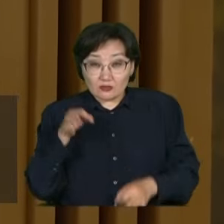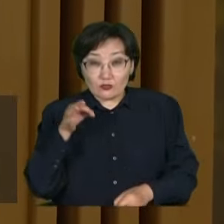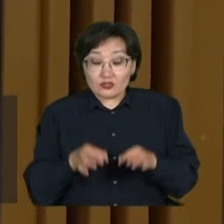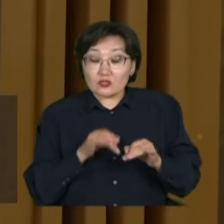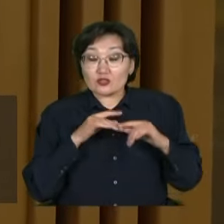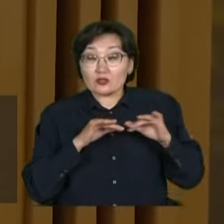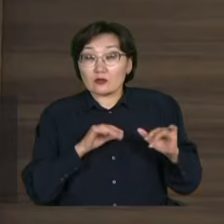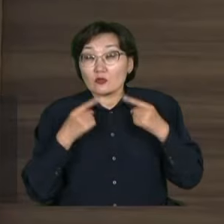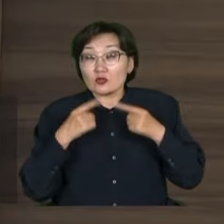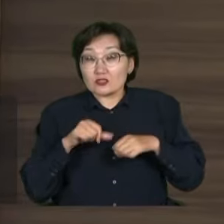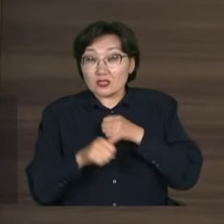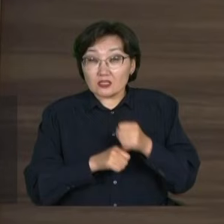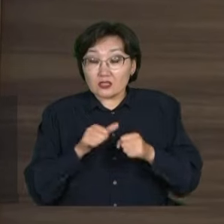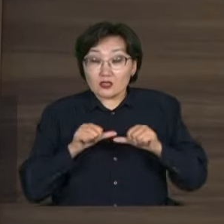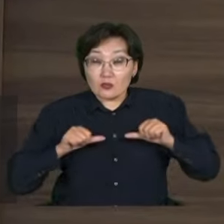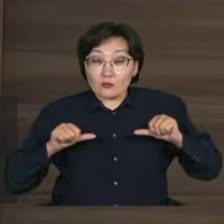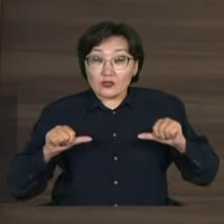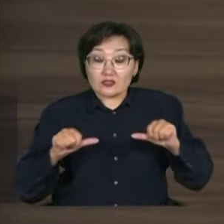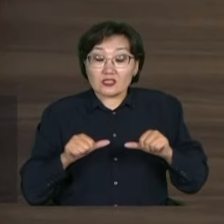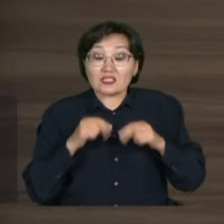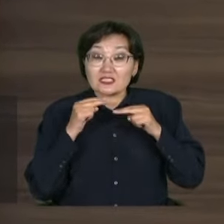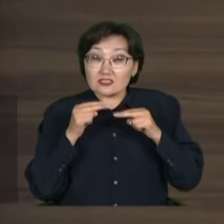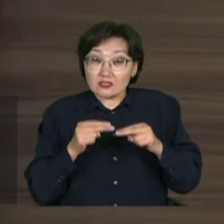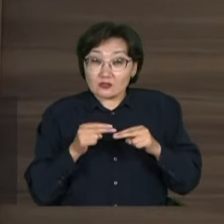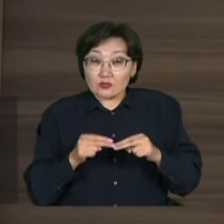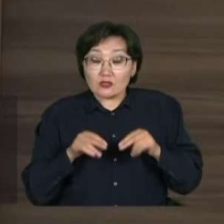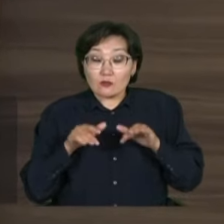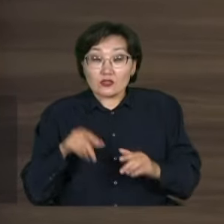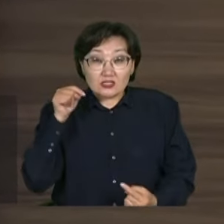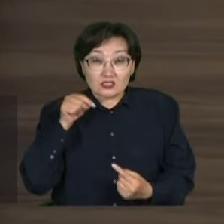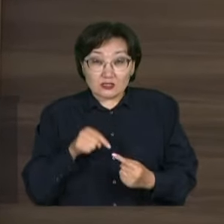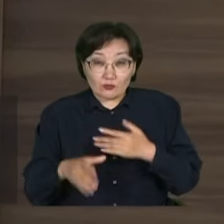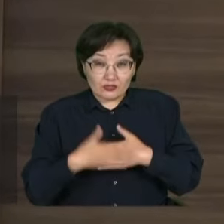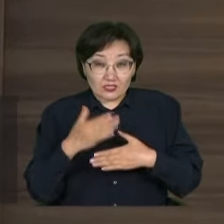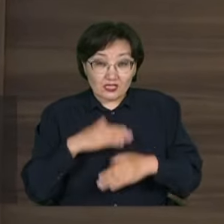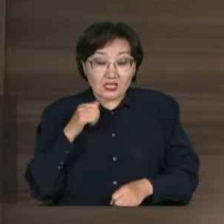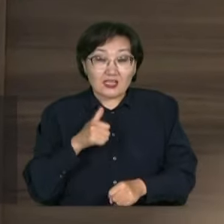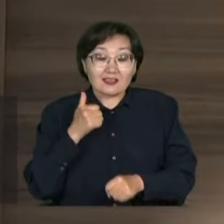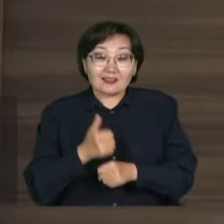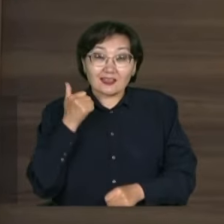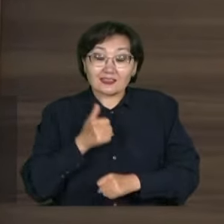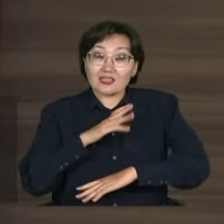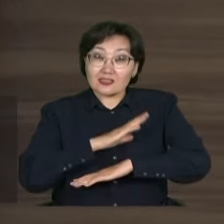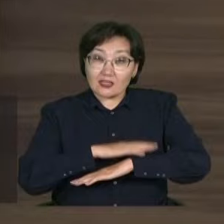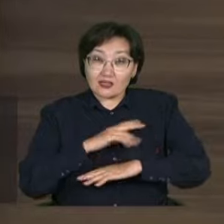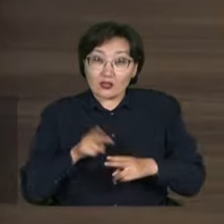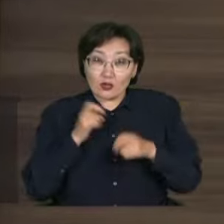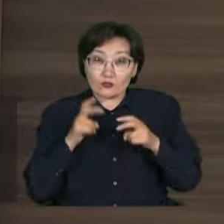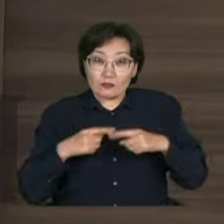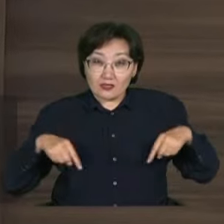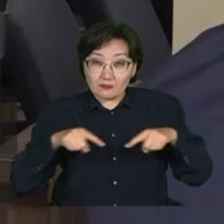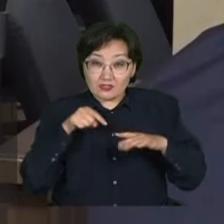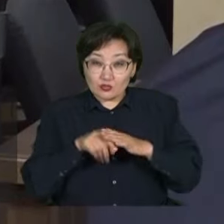істің өзге де материалдарын алқабилер ескерді. Бишімбаев үкімге сәйкес жазасын қатаң тәртіптегі қауіпсіздік мекемесінде өтейтін